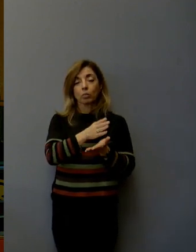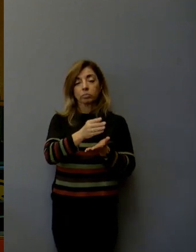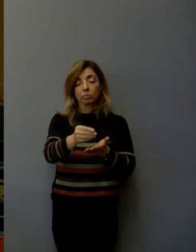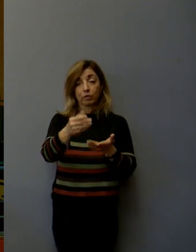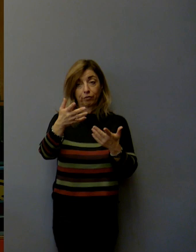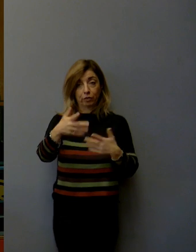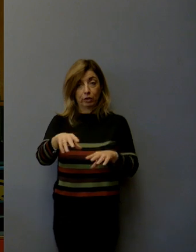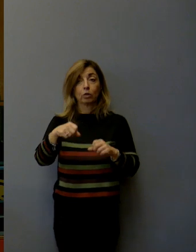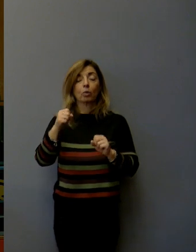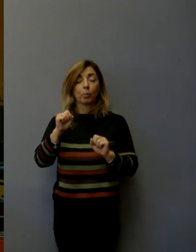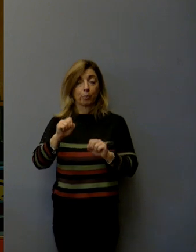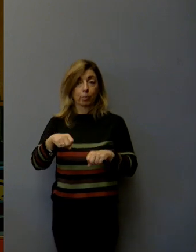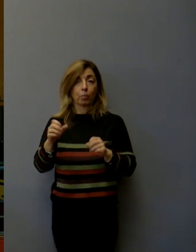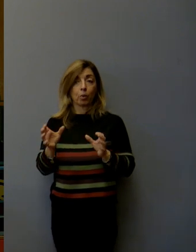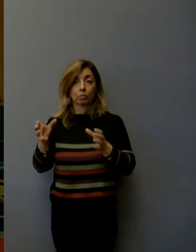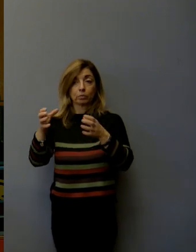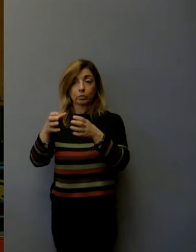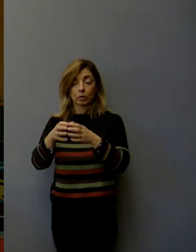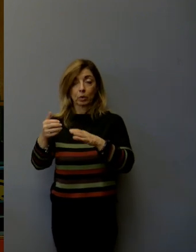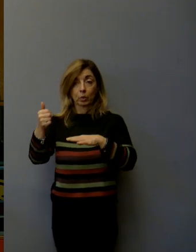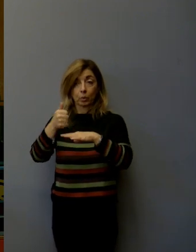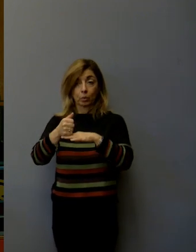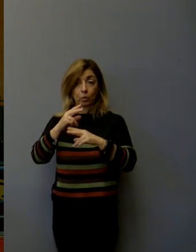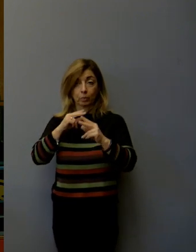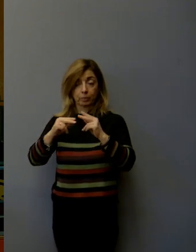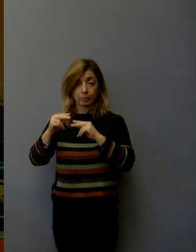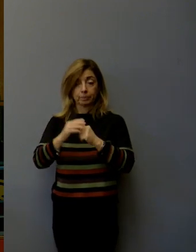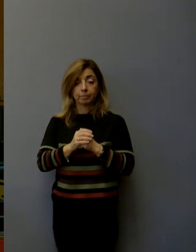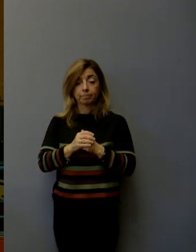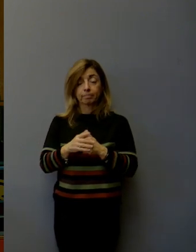d'accordo prego prosegua